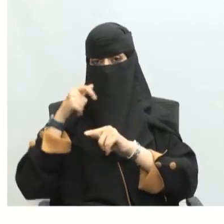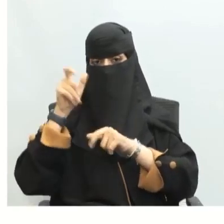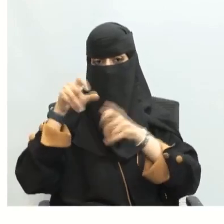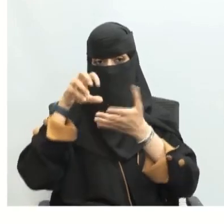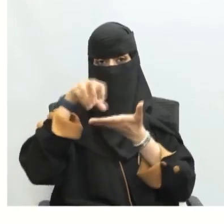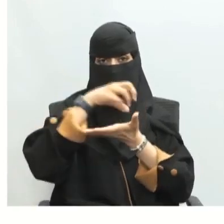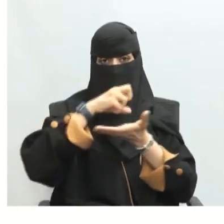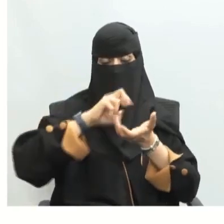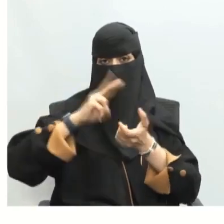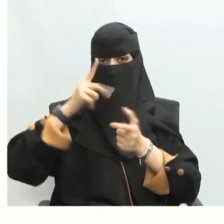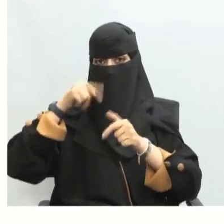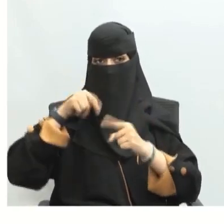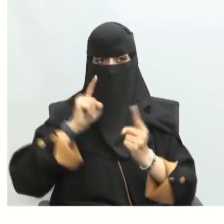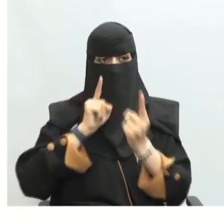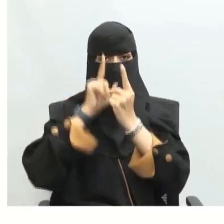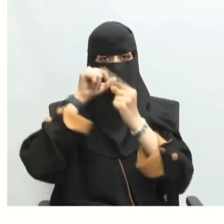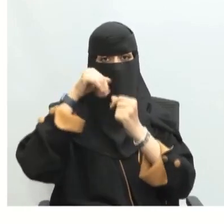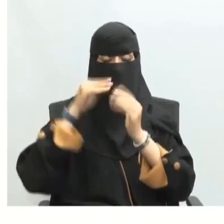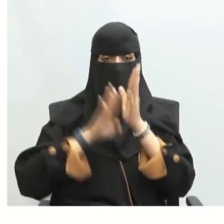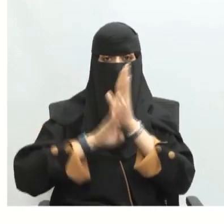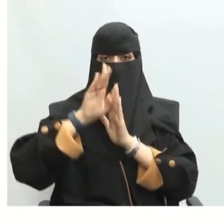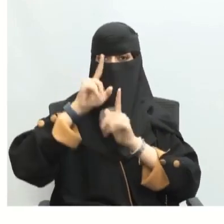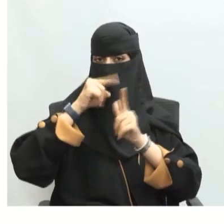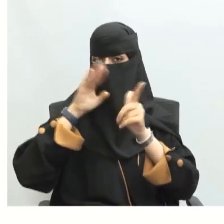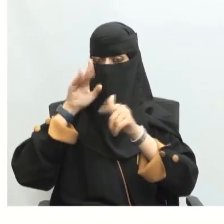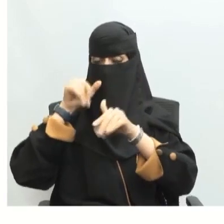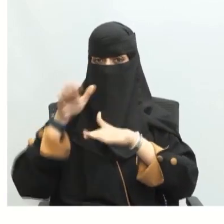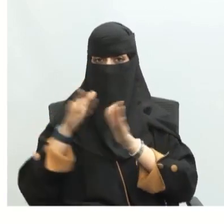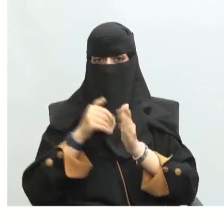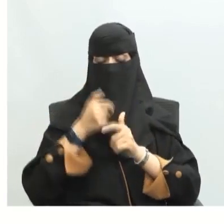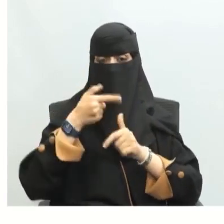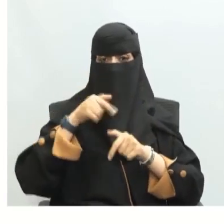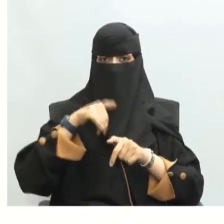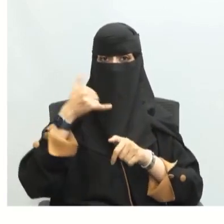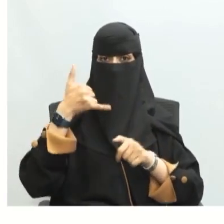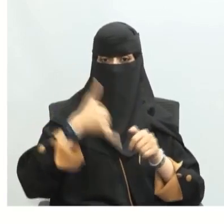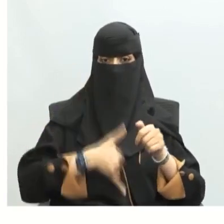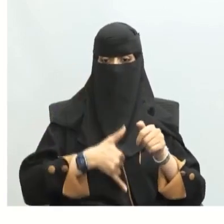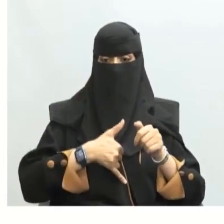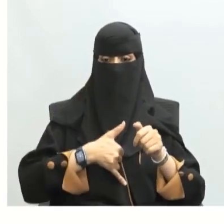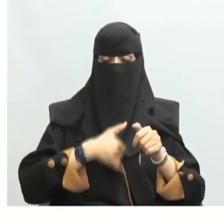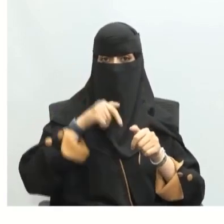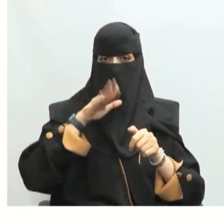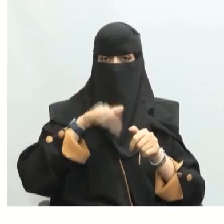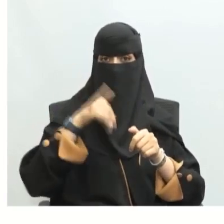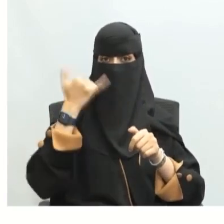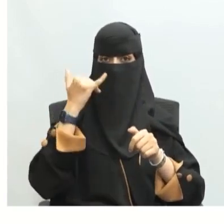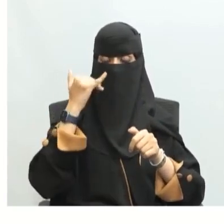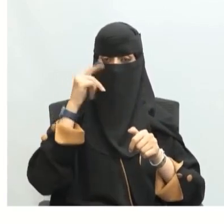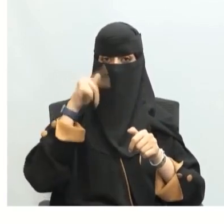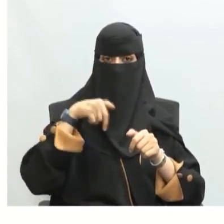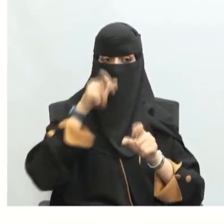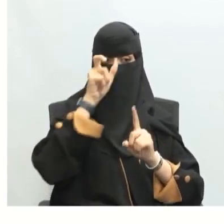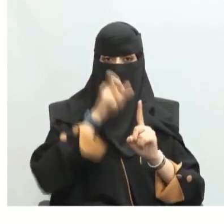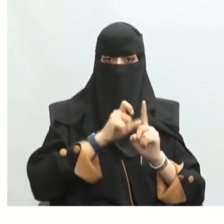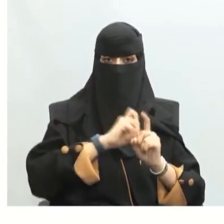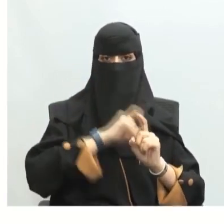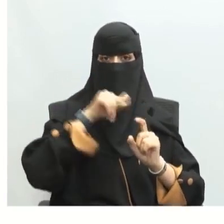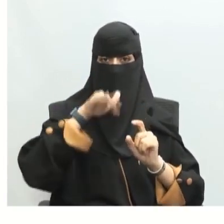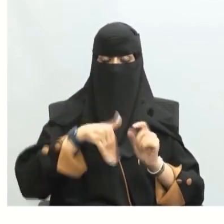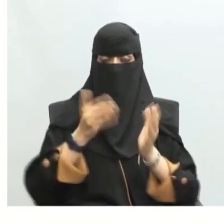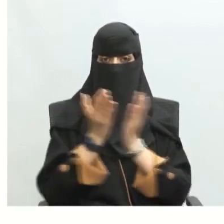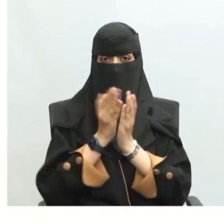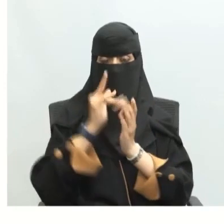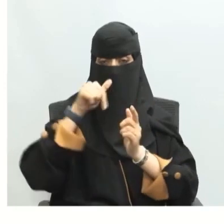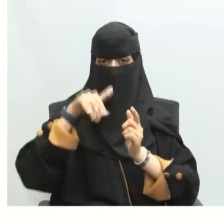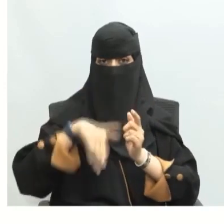تحدثنا عن اللقاء الحضاري او الحوار الحضاري اليمني للشباب او للطلاب الدارسين في المملكه